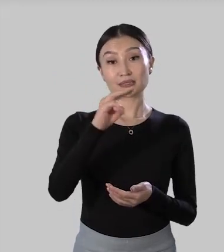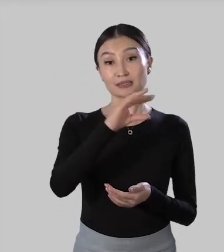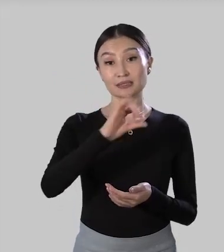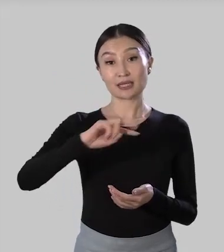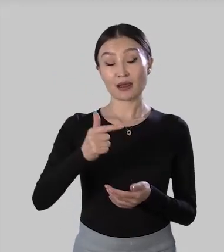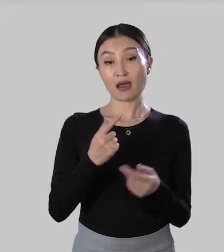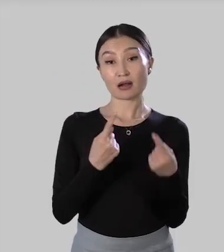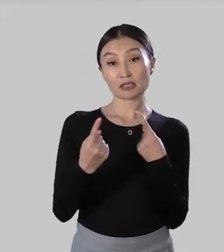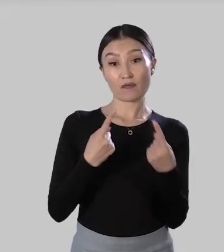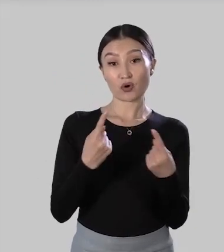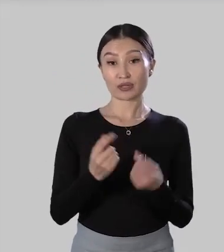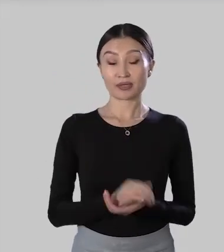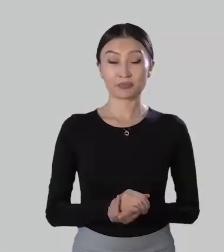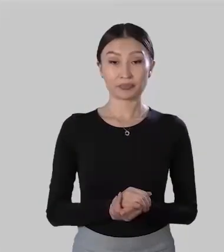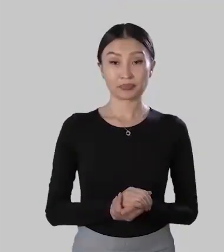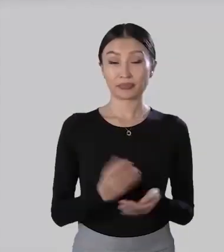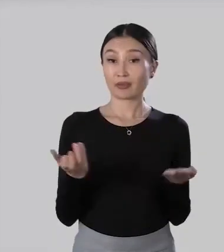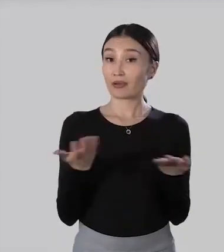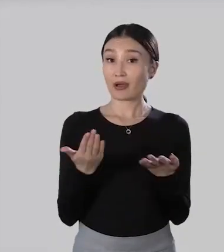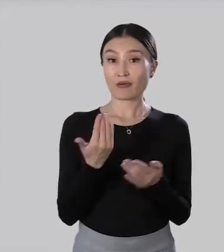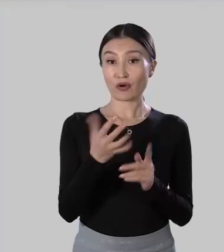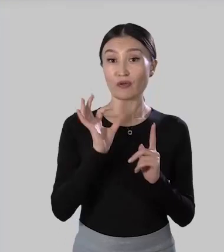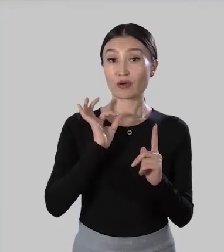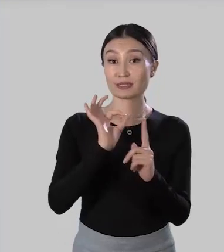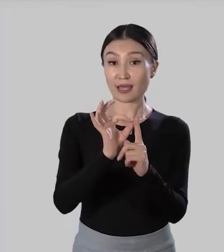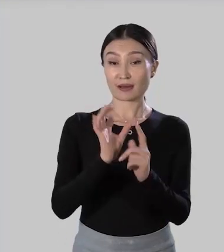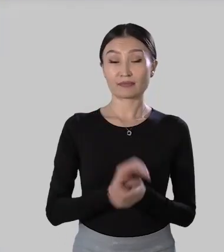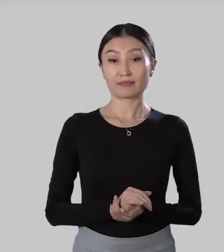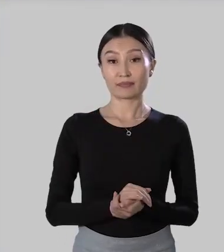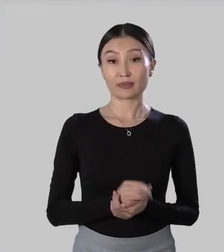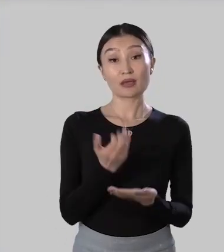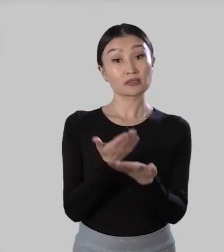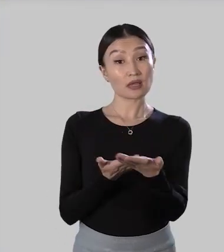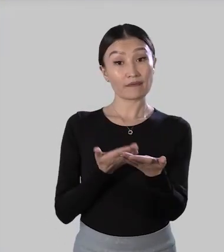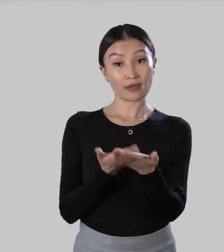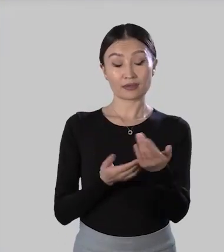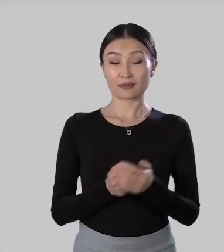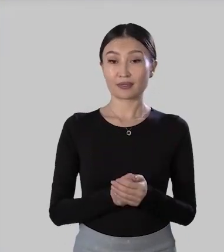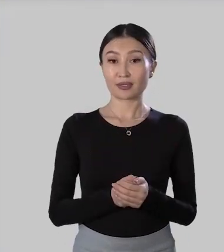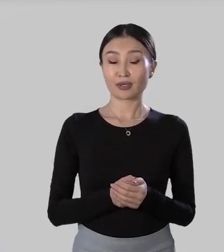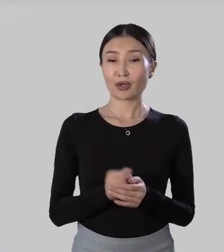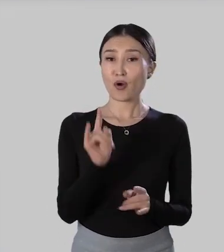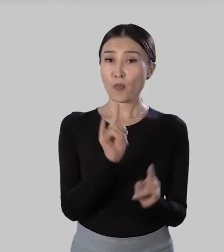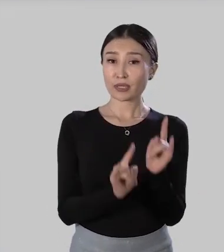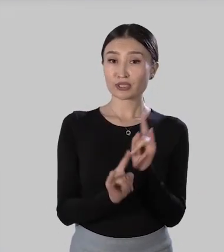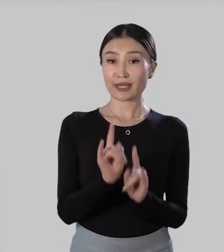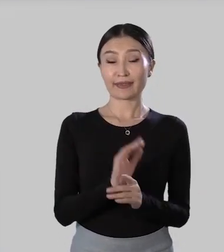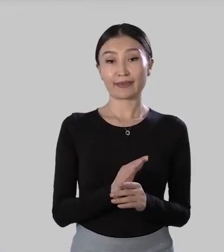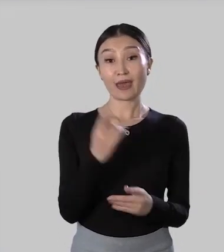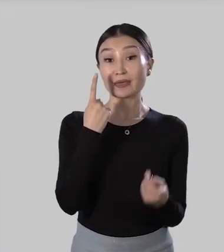письма разговорный. Какова его цель? Совет,